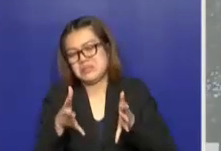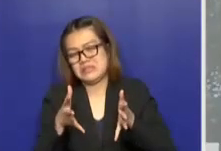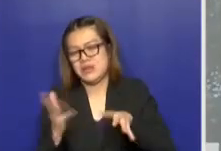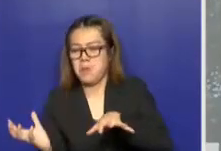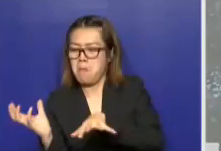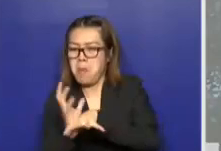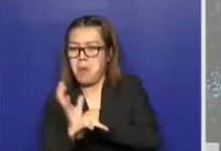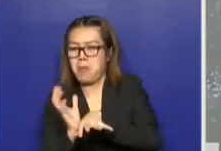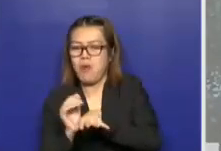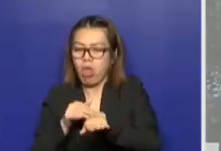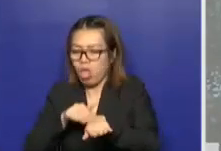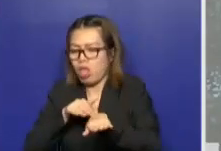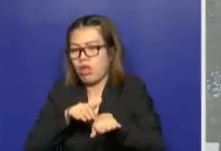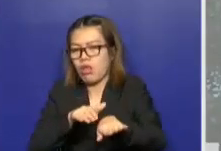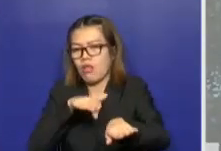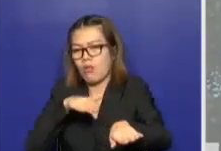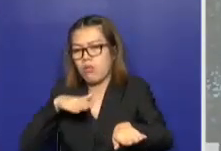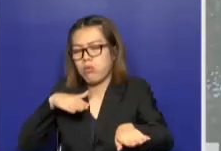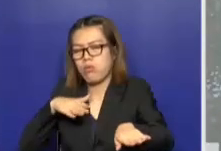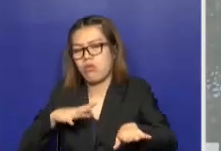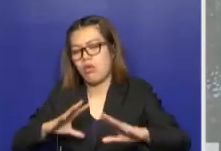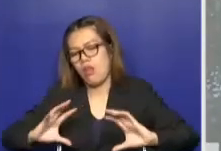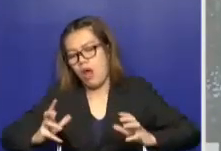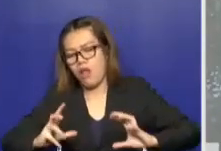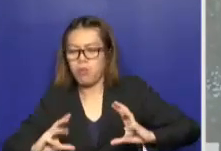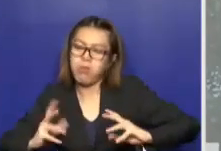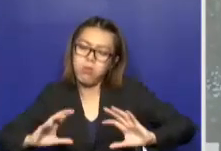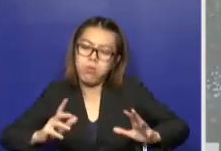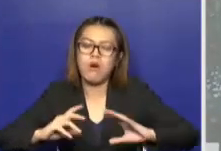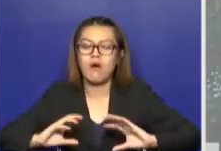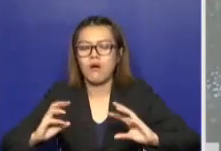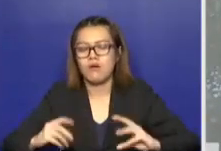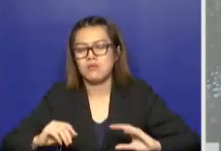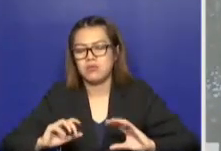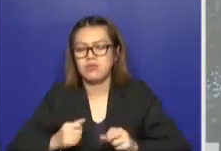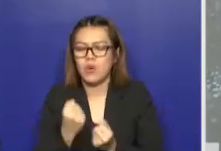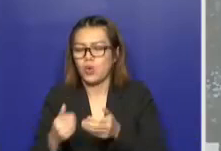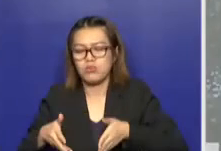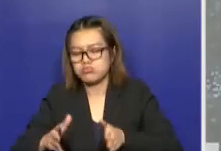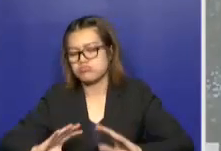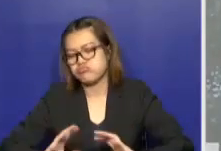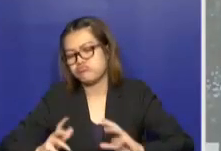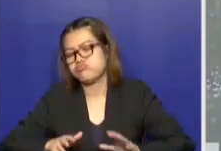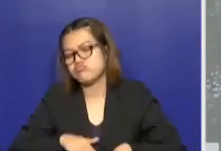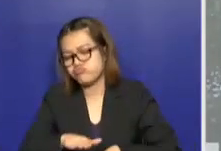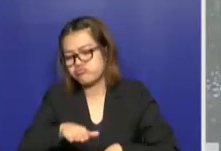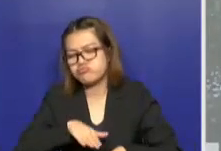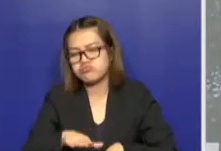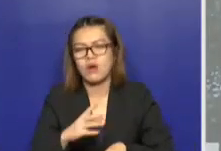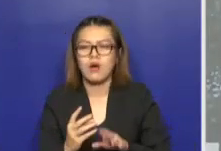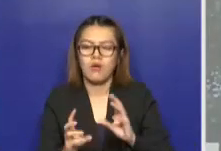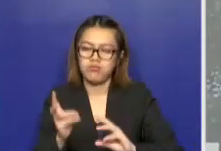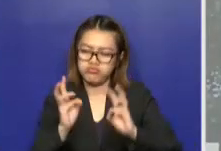างอันก็ต่อคิวเข้าไปบางอันก็ล้างล้อรถไม่สะอาดก็วิ่งไปตามท้องถนนนั่นแหละครับทำให้เกิดฝุ่นมากมายร